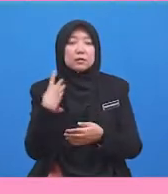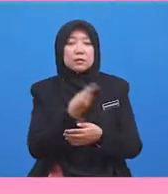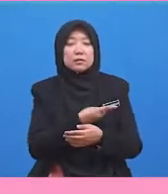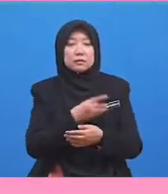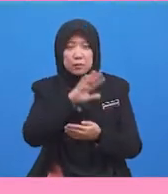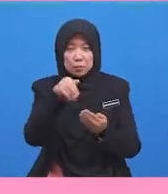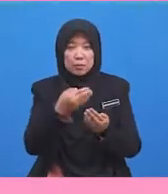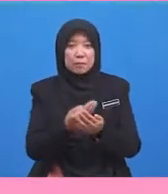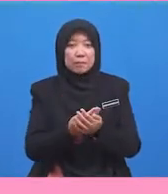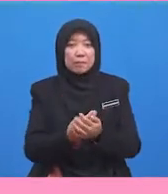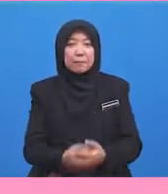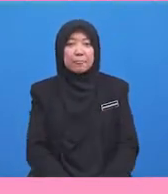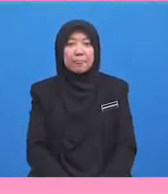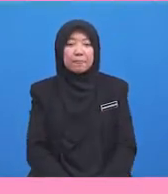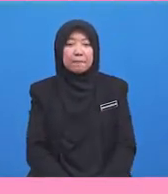Hai